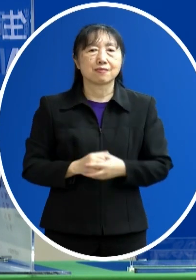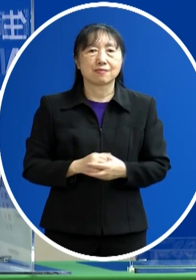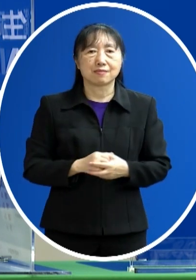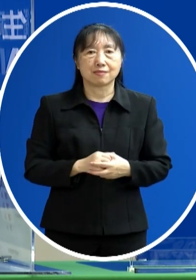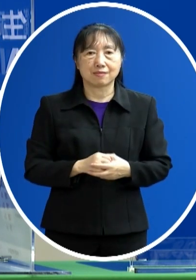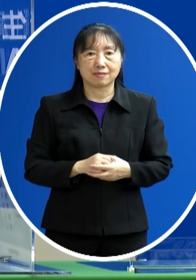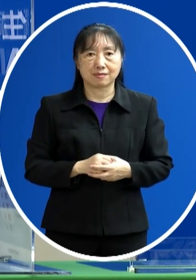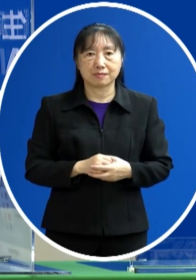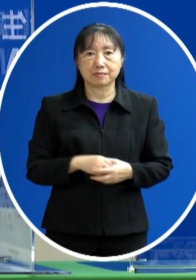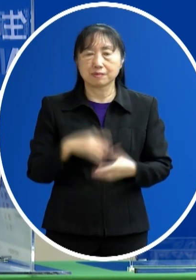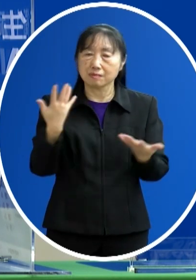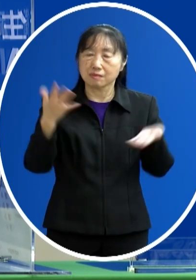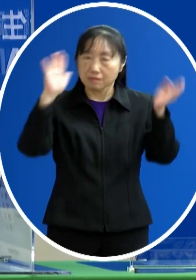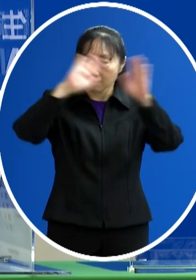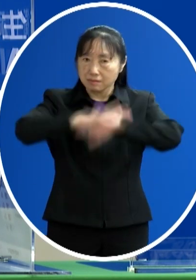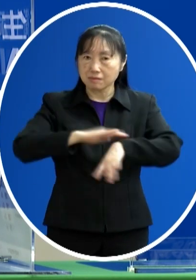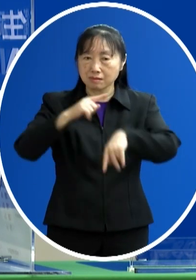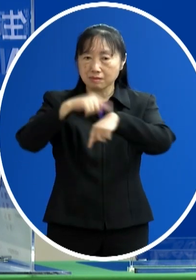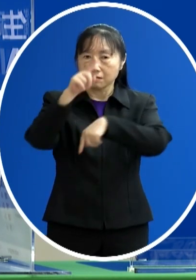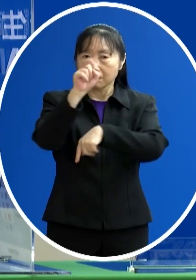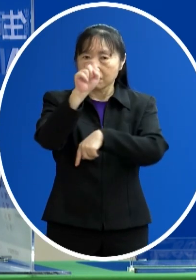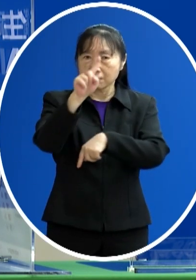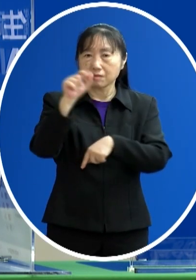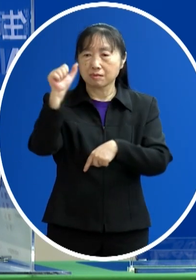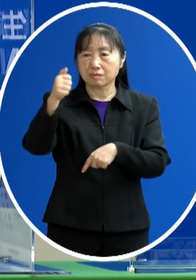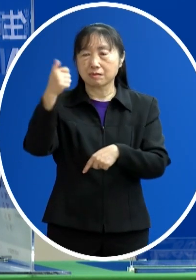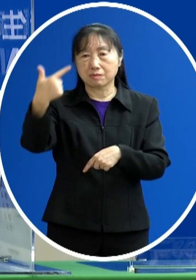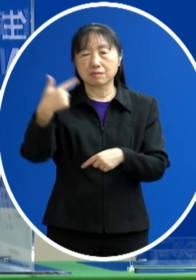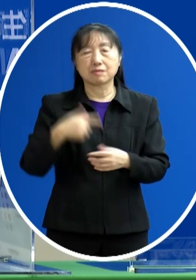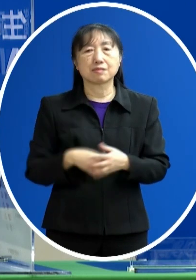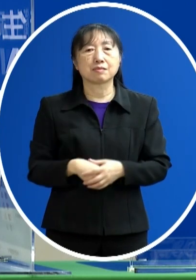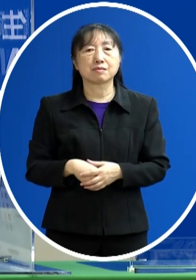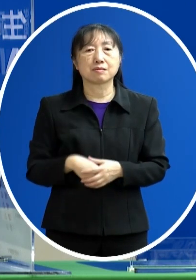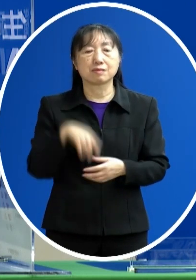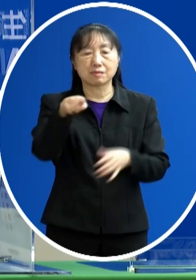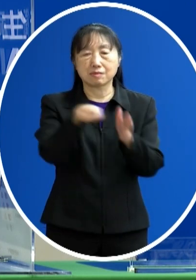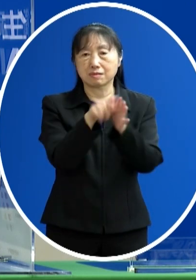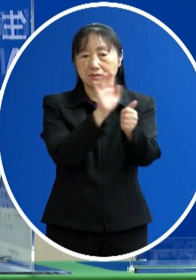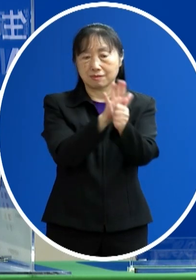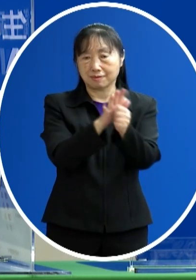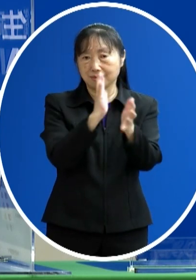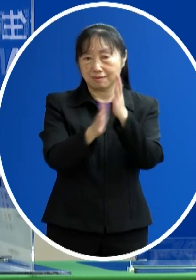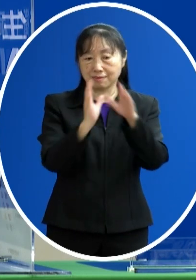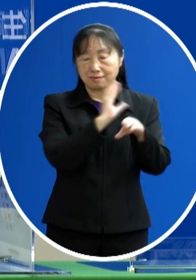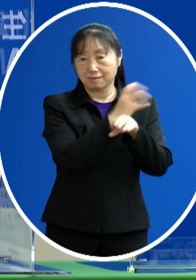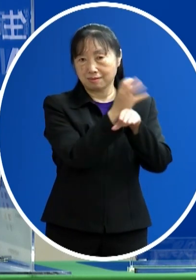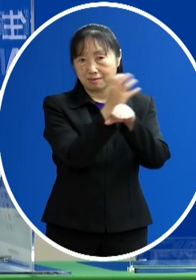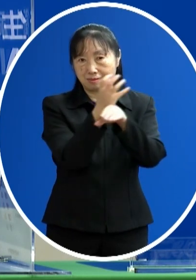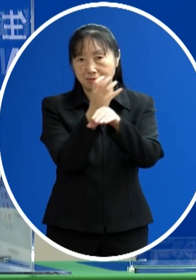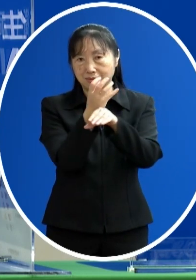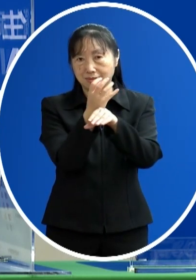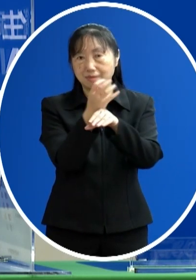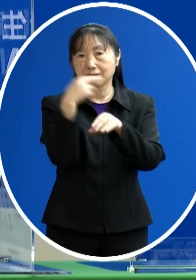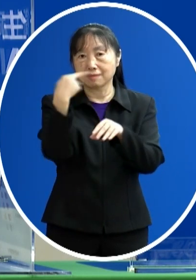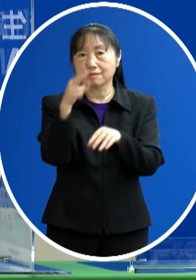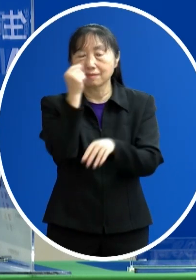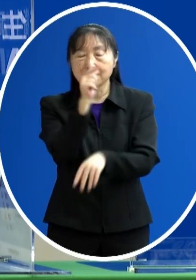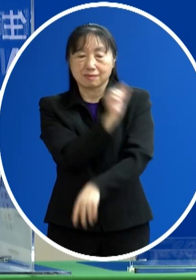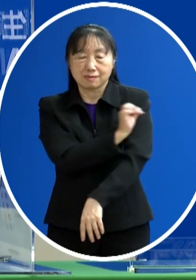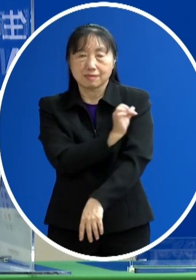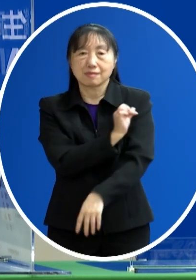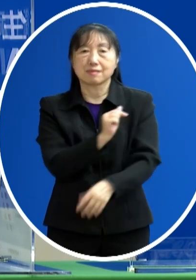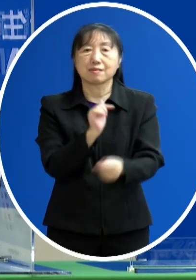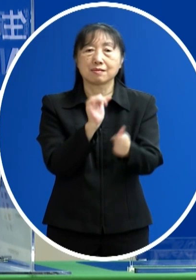概晚上的11点56分的时候哈，来开始安排这个救护车跟特别的护理师